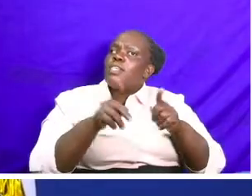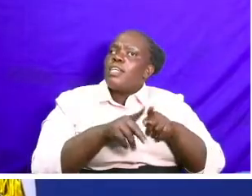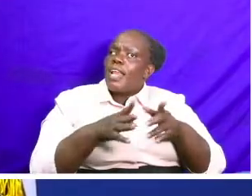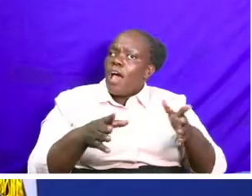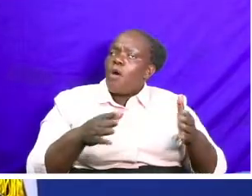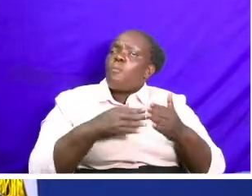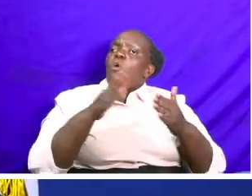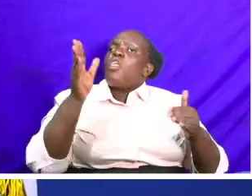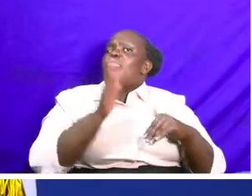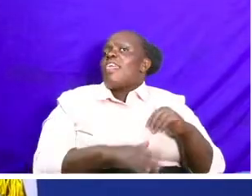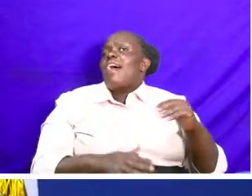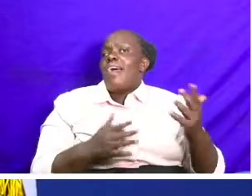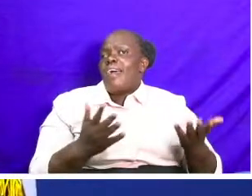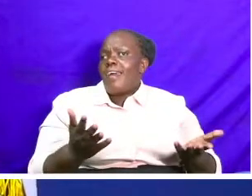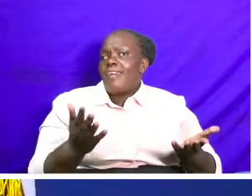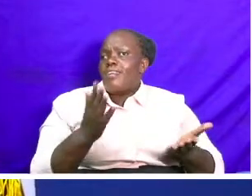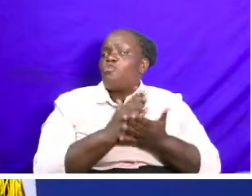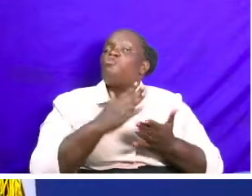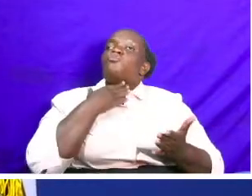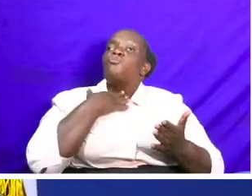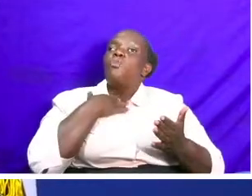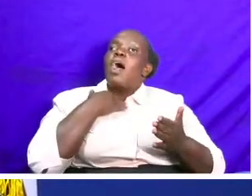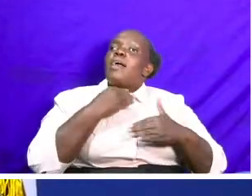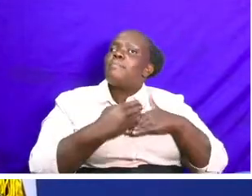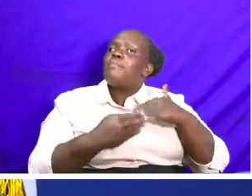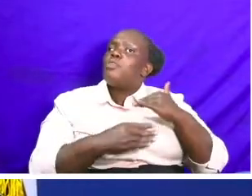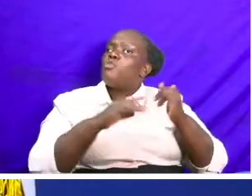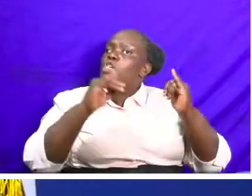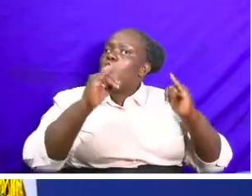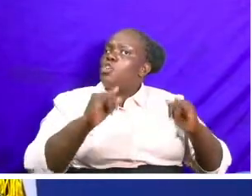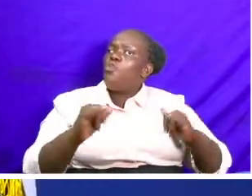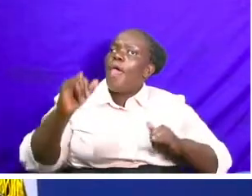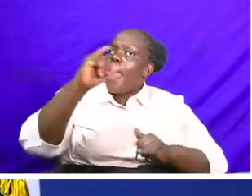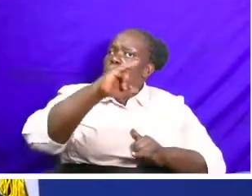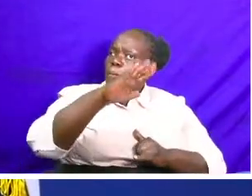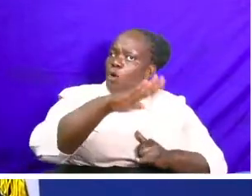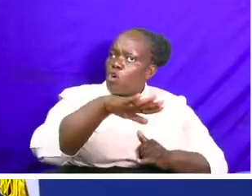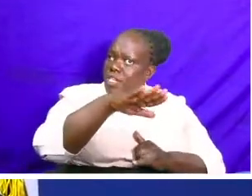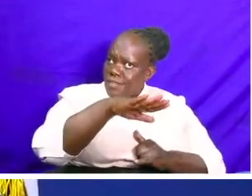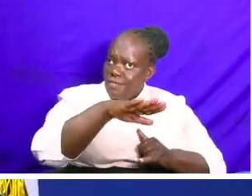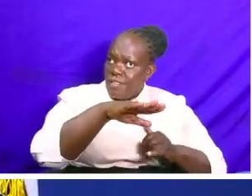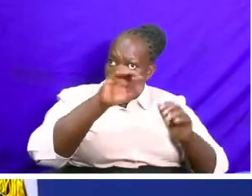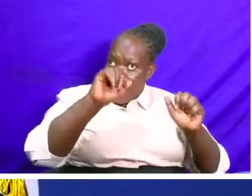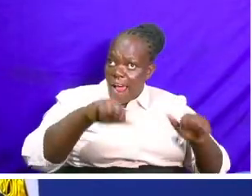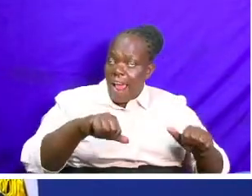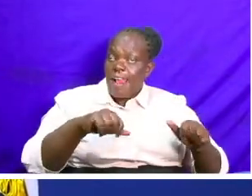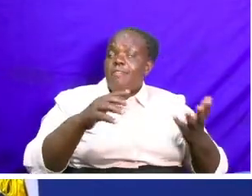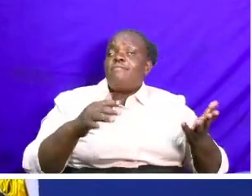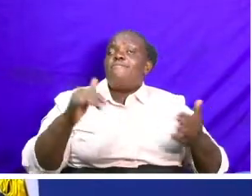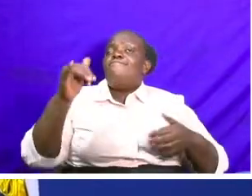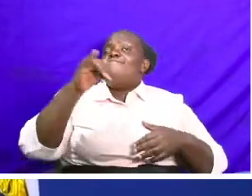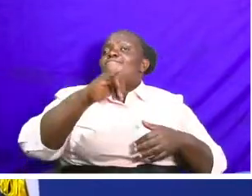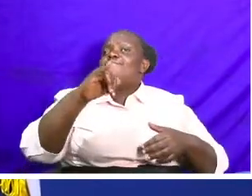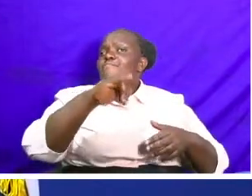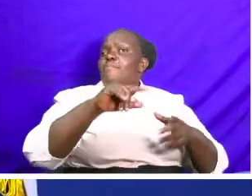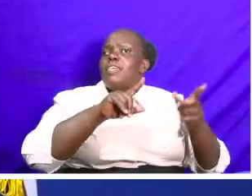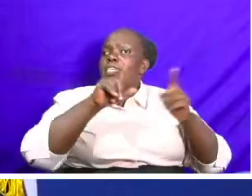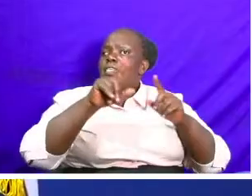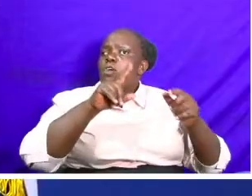umepita. Tunataka kujenga uwanja mpya ambao utaweza kusheheni zaidi ya